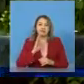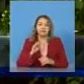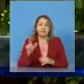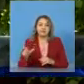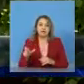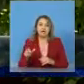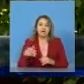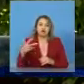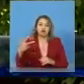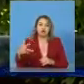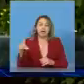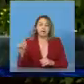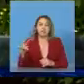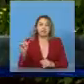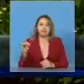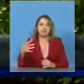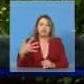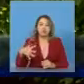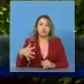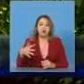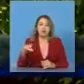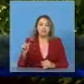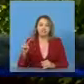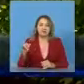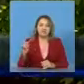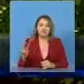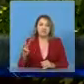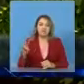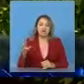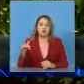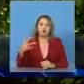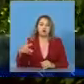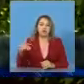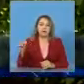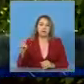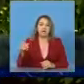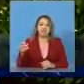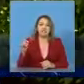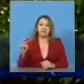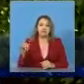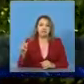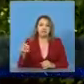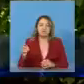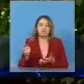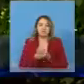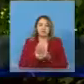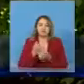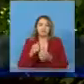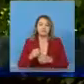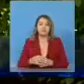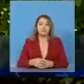3 ампулы цефтриаксон, 50 ампулы цефазолин, 3 ампулы азитромицин